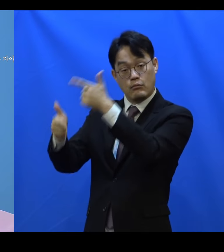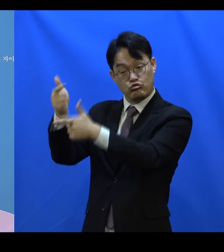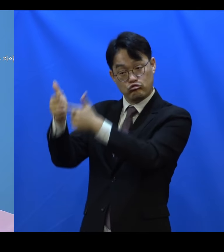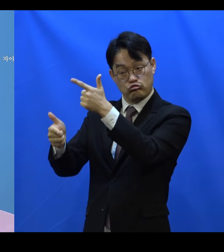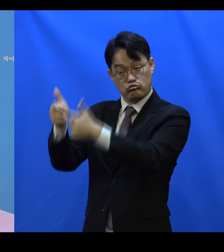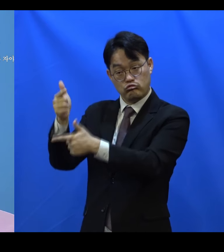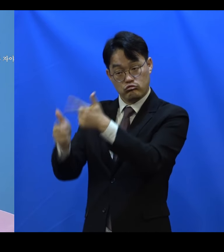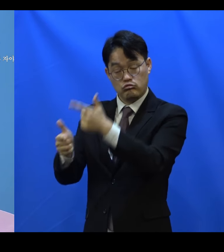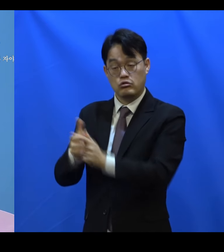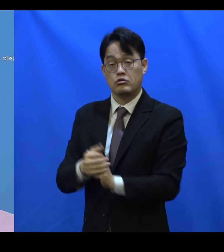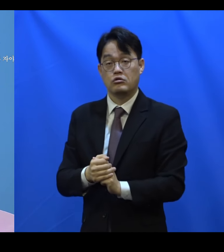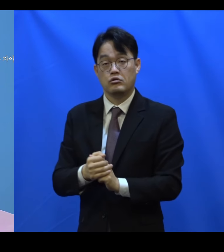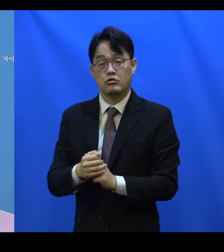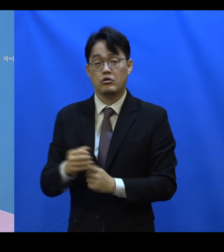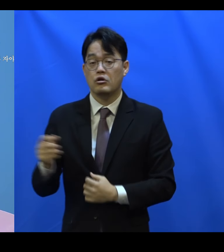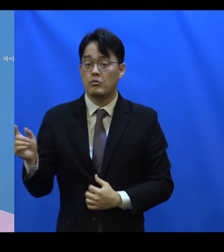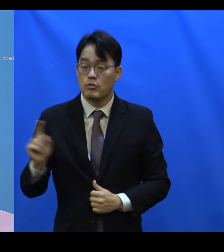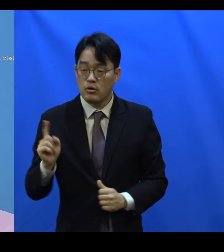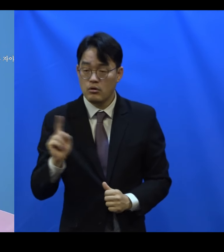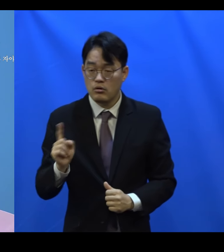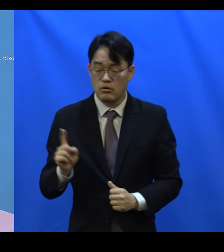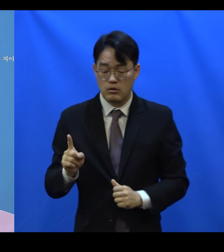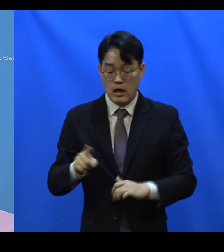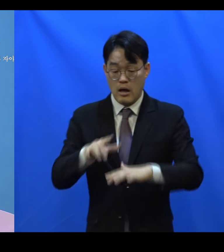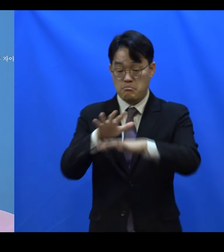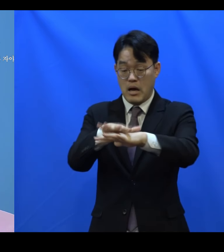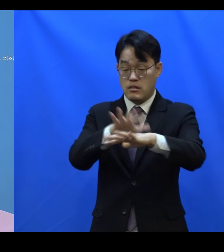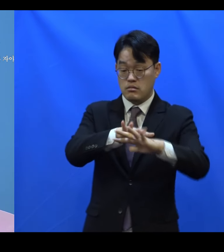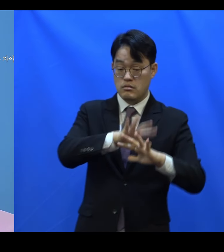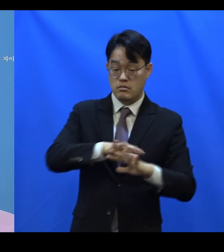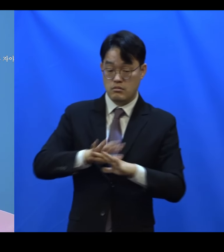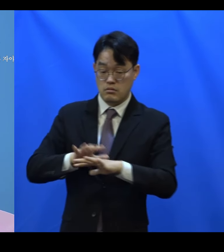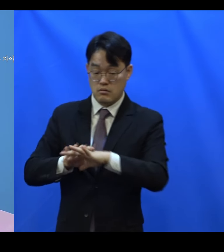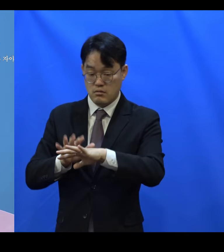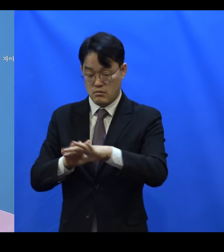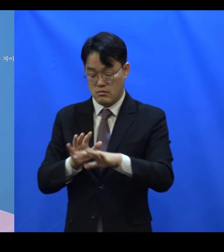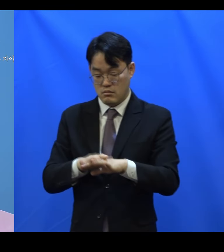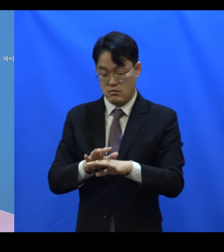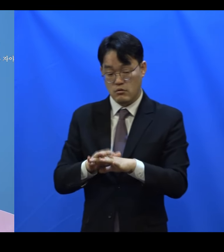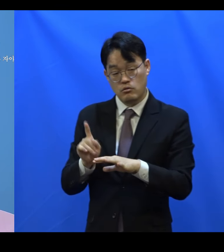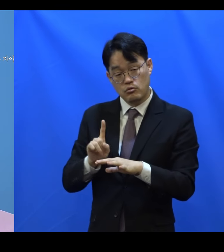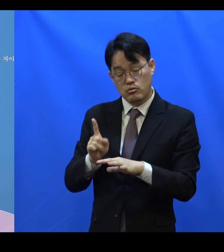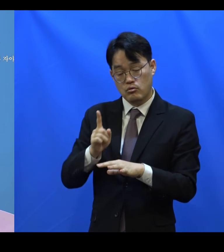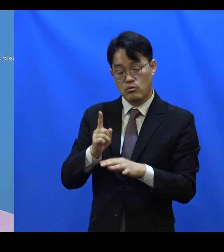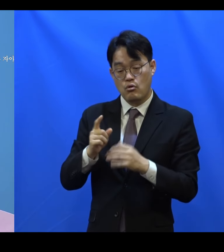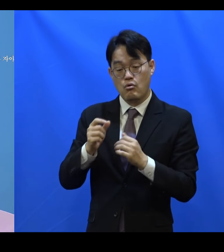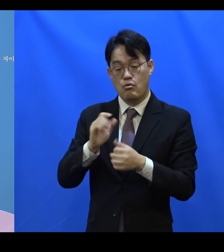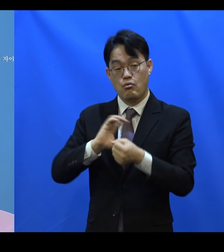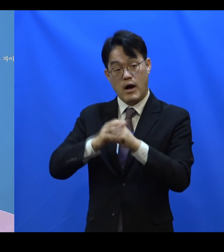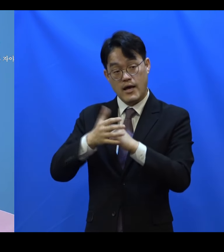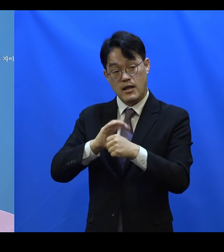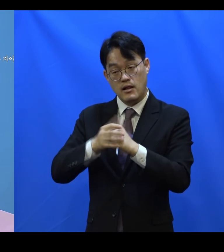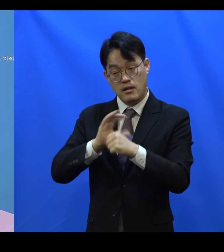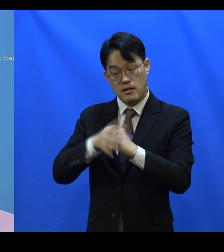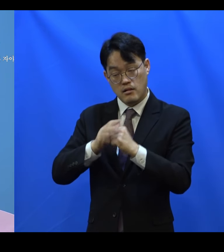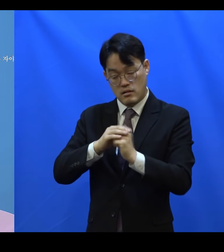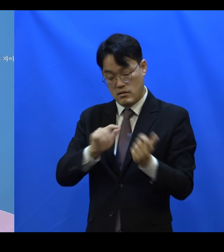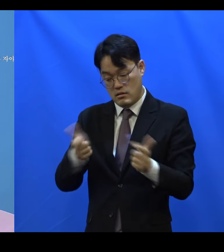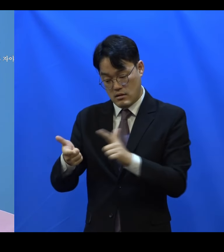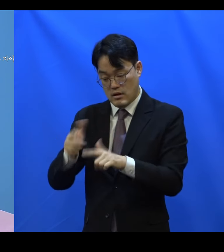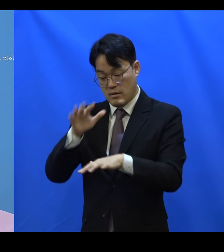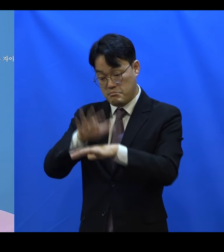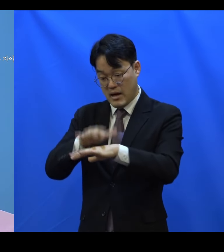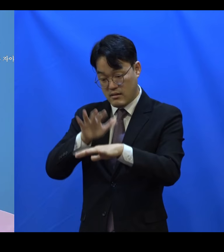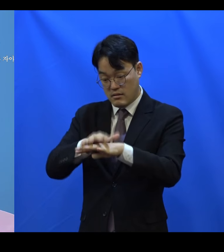경작되지 않은 험준한 산악지에 펼쳐진 모습이에요. 주로 사과나무는 과수원에서 사람들에 의해서